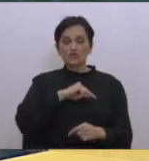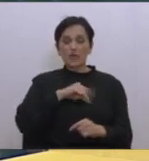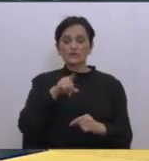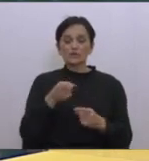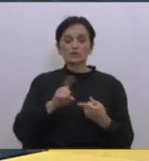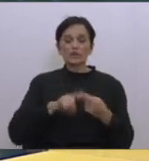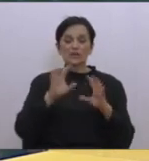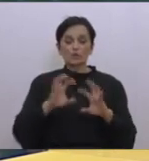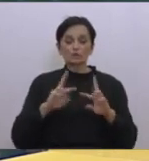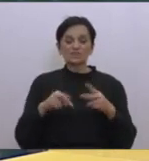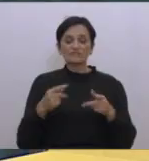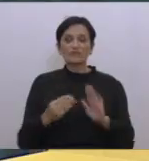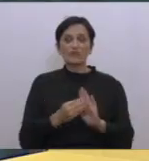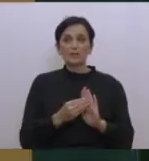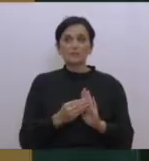კანონში ცვლილებებს.